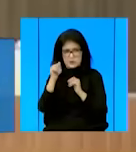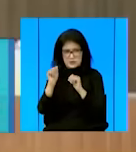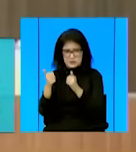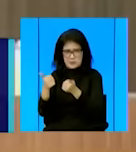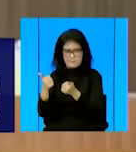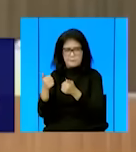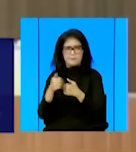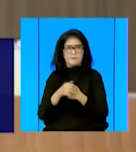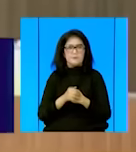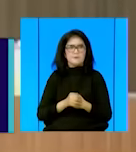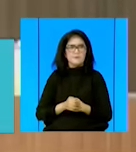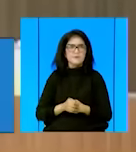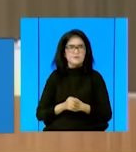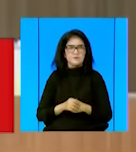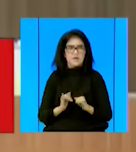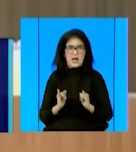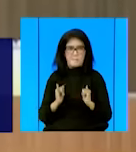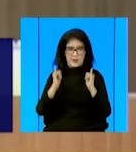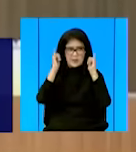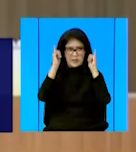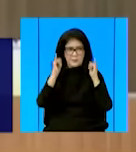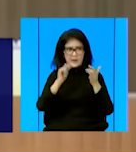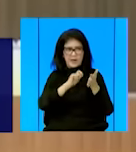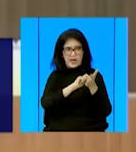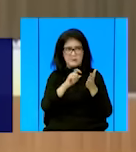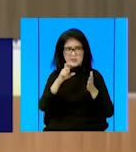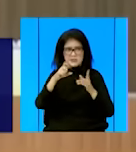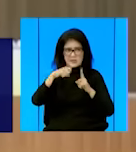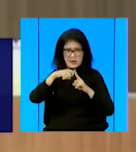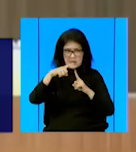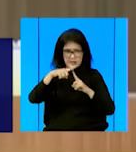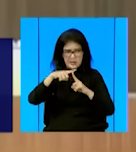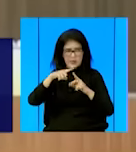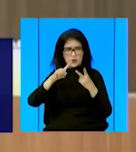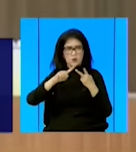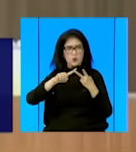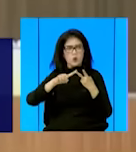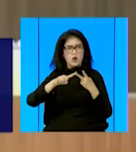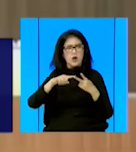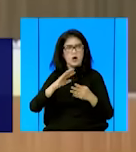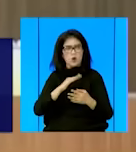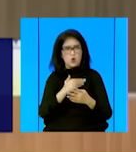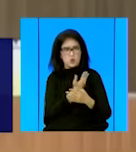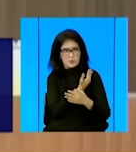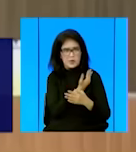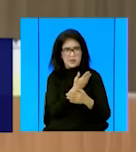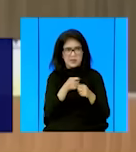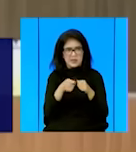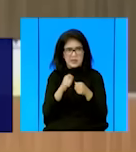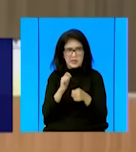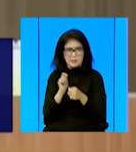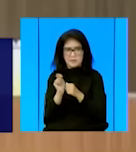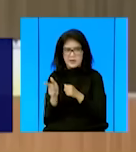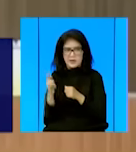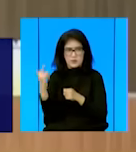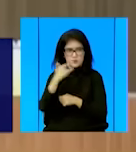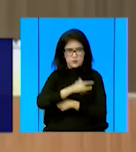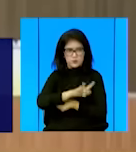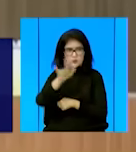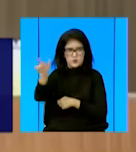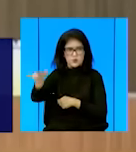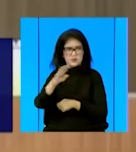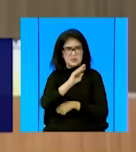akan mengurus balik nama apartemen atas nama pengadu. Dua, membiayai keperluan pengadu di Jakarta dan Belanda sebanyak 30 juta rupiah per